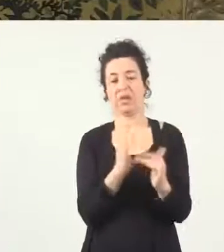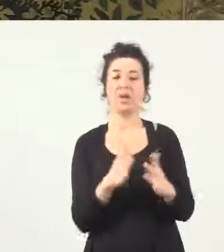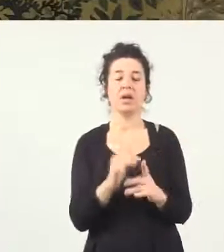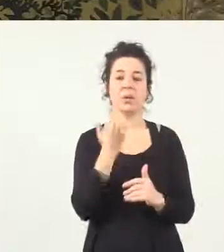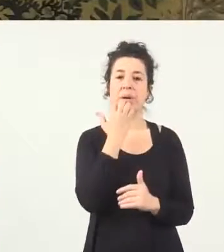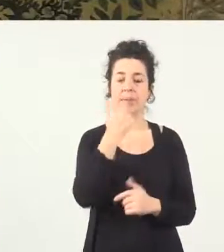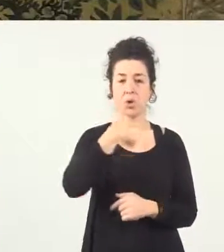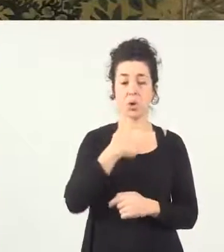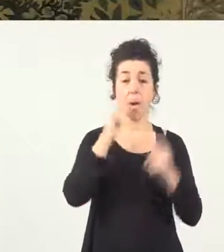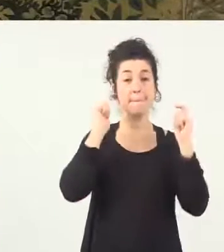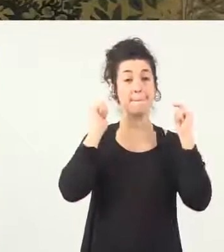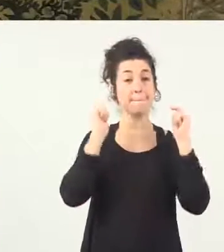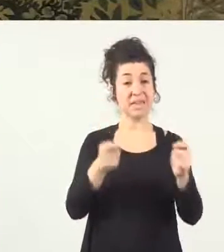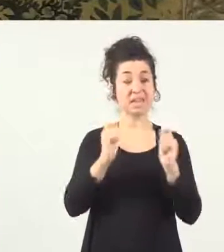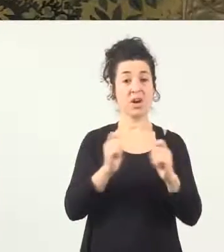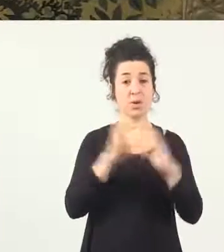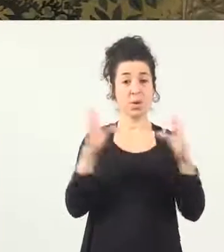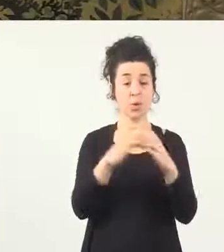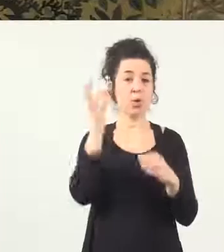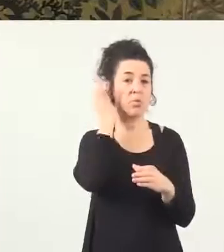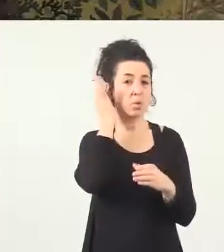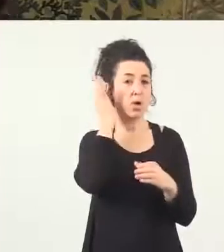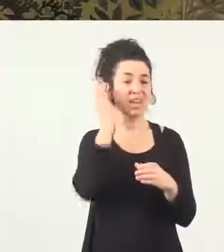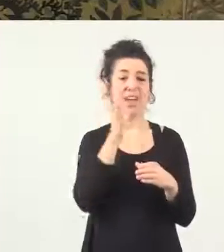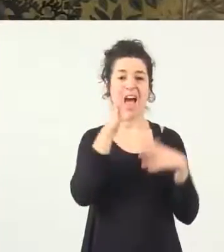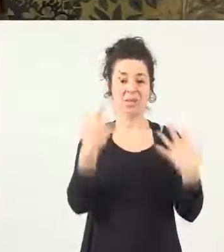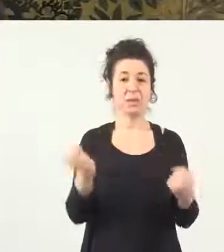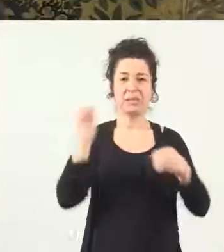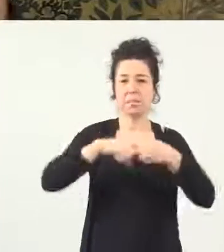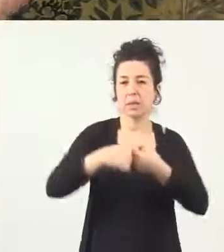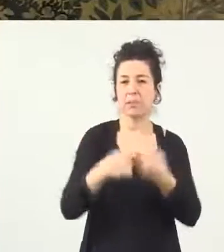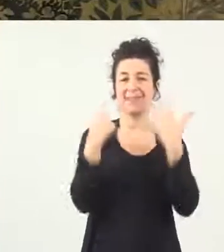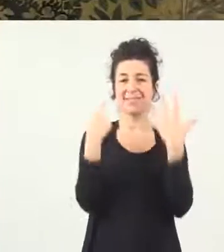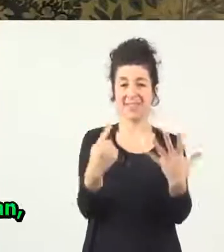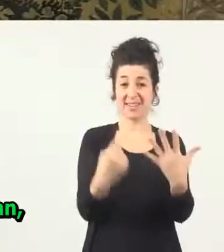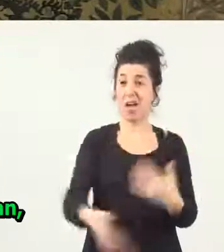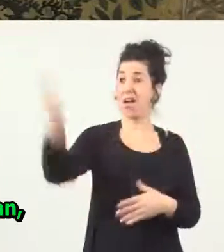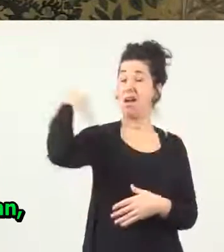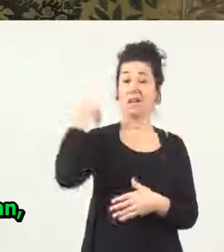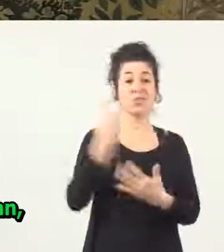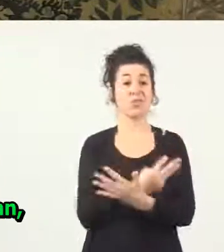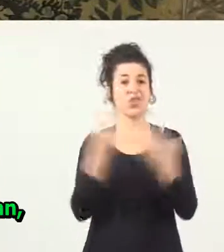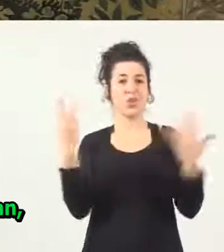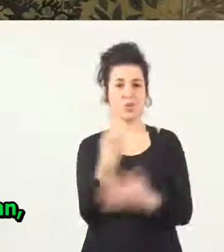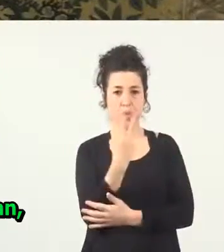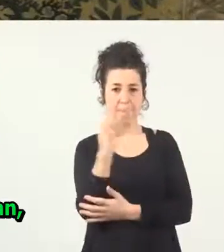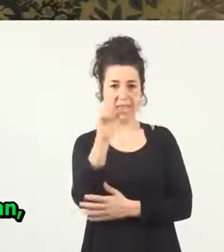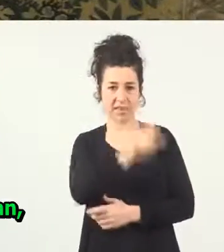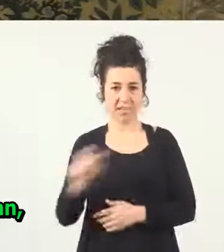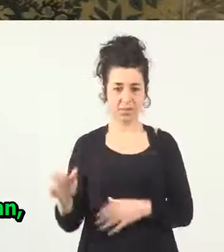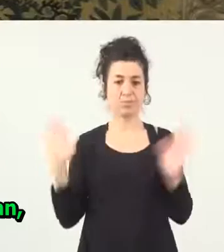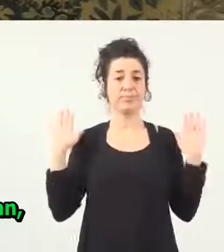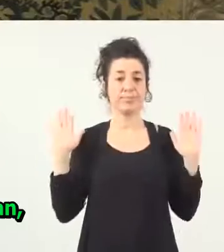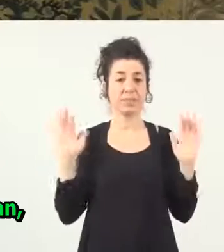taldean nago, gaur egun gaude sei, holan parte hartzen eta lehen ginen, baso amazortzi, hogei. Alakoak gertatzen dira leku